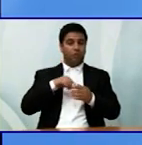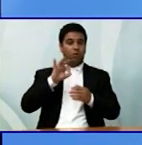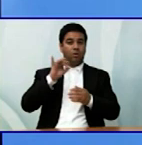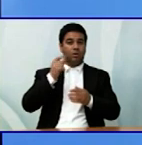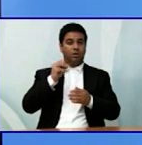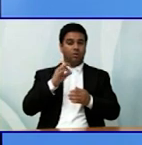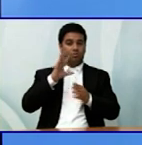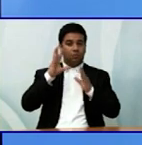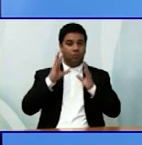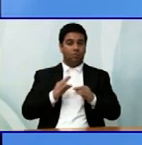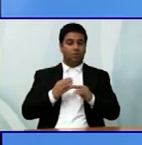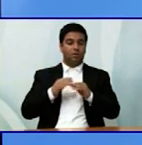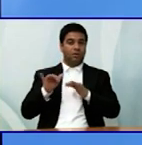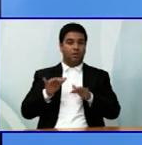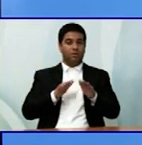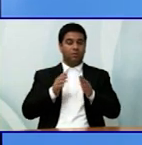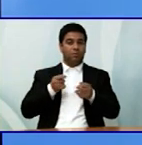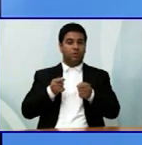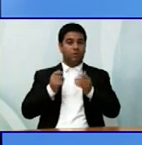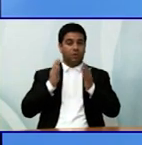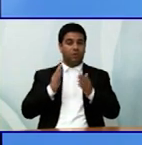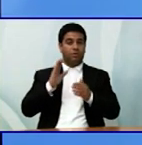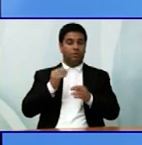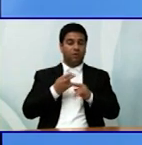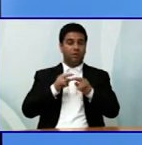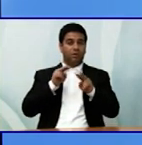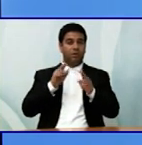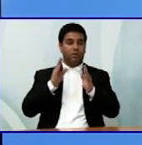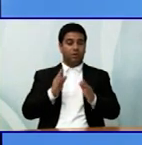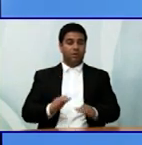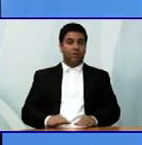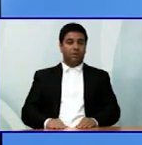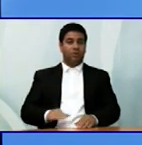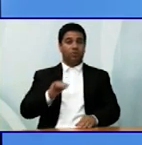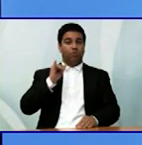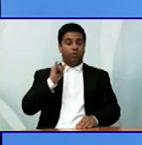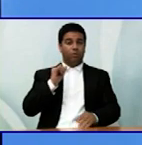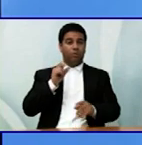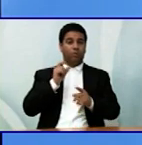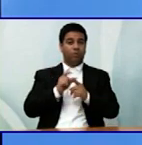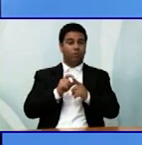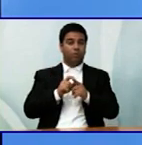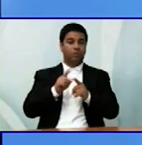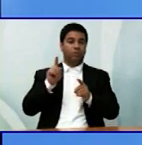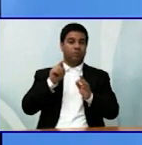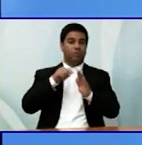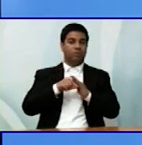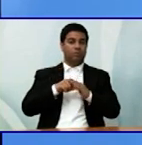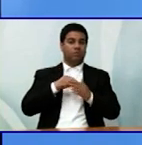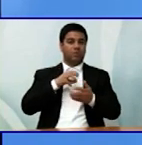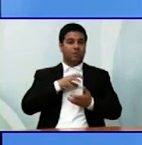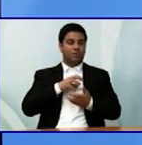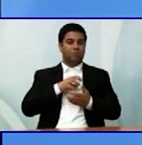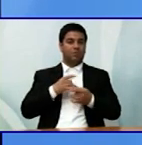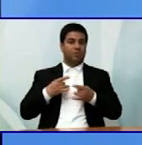butun jarayonlarni boshqaradi va nazorat qiladi. Yomon so'z orqali